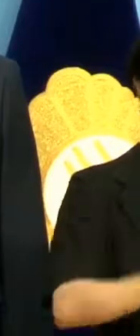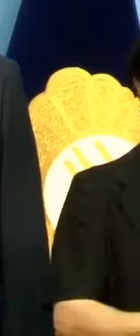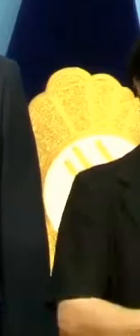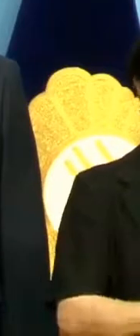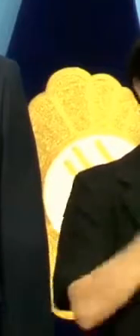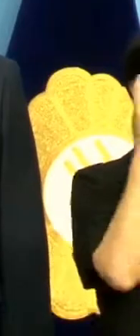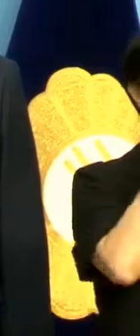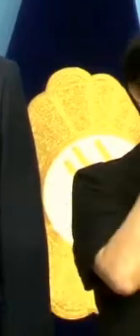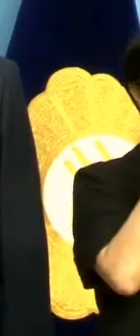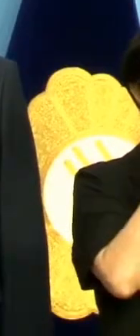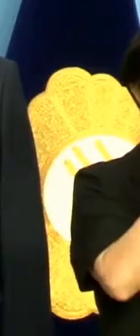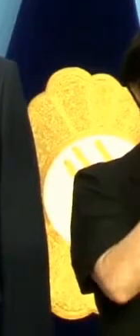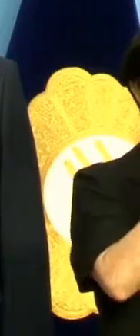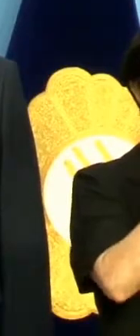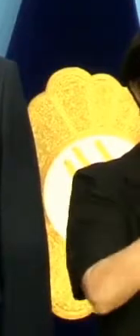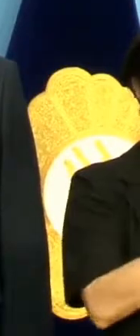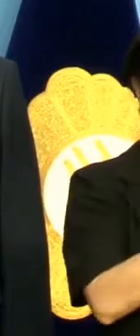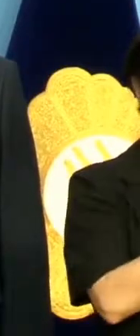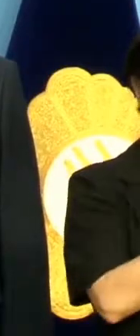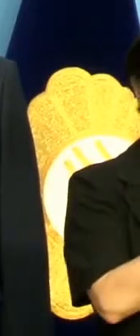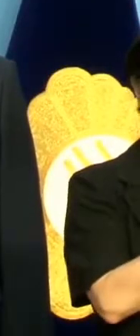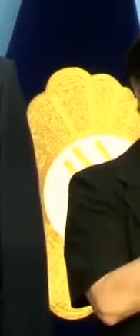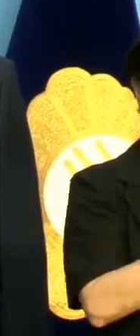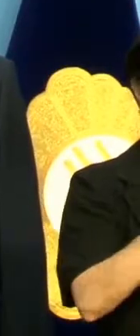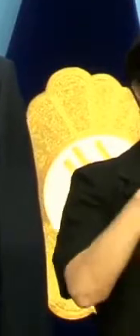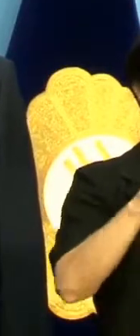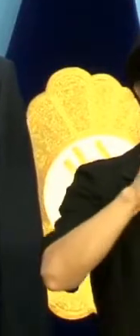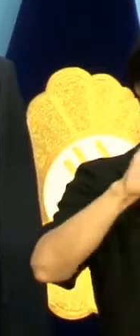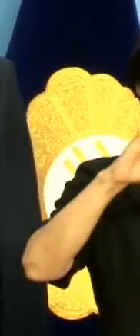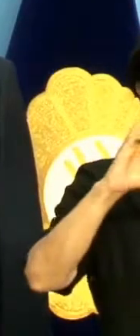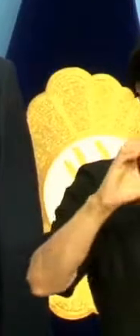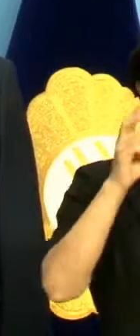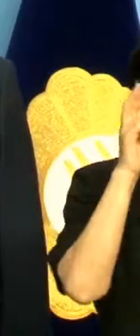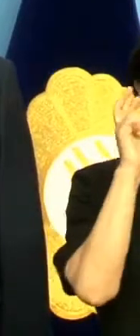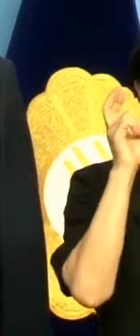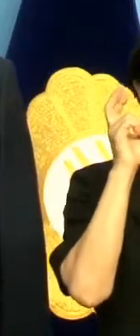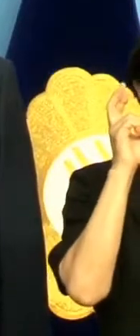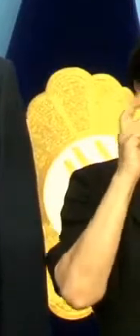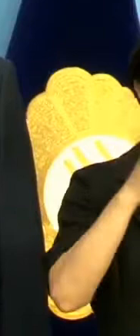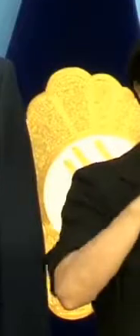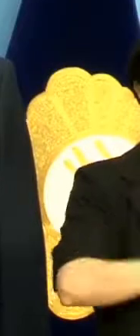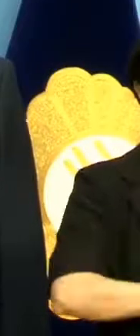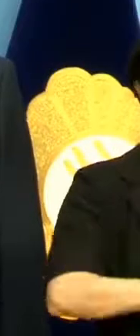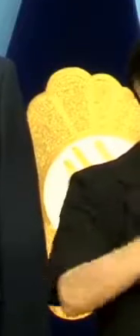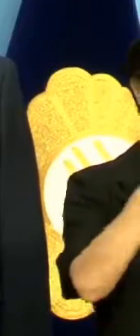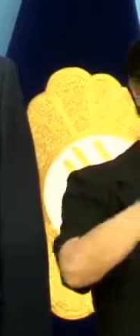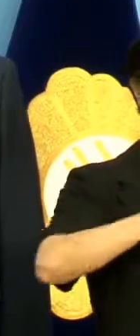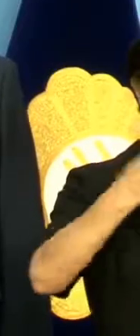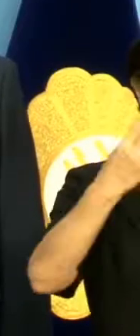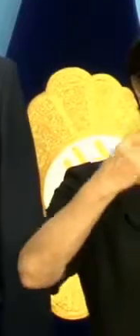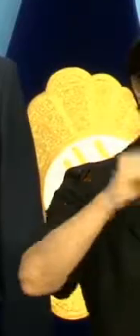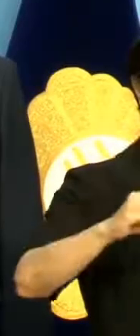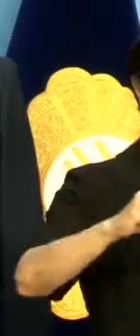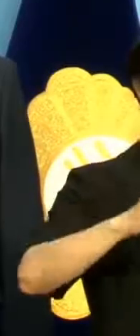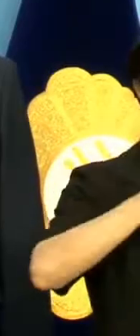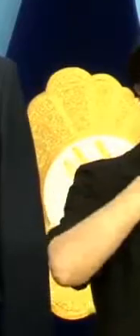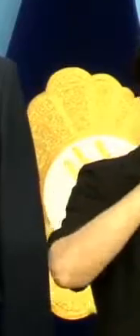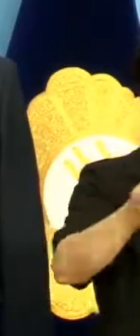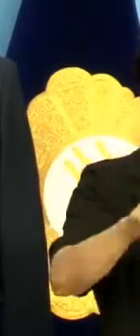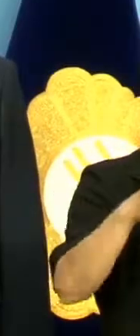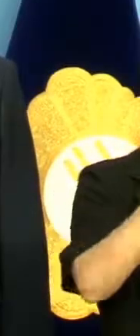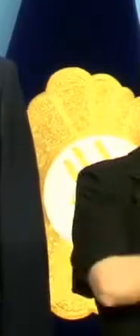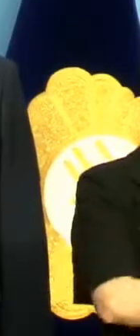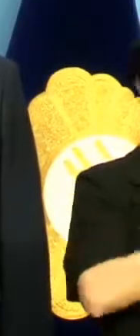살펴보면 채택해야 시란 회사 의 소유자 금 오옥 3000만원을 이치 해서 횡령했다 고 하는데